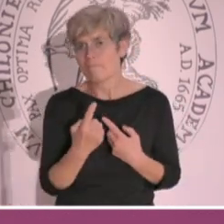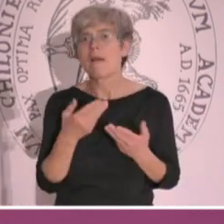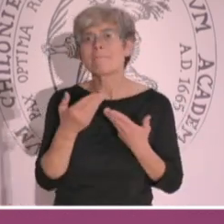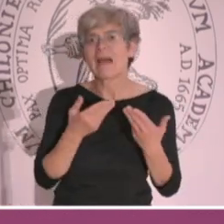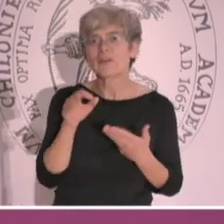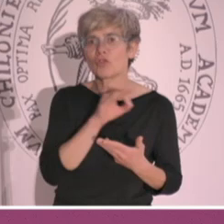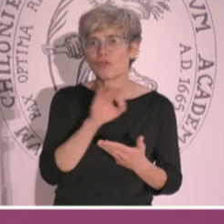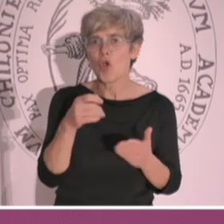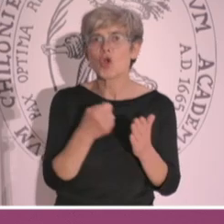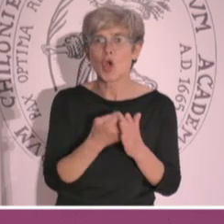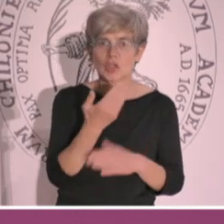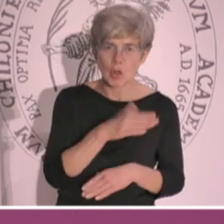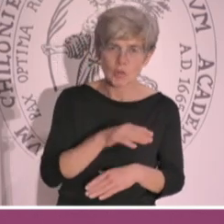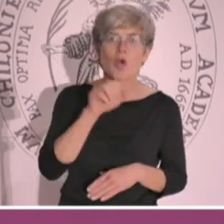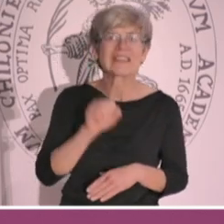und auf Wunsch auch anonym.